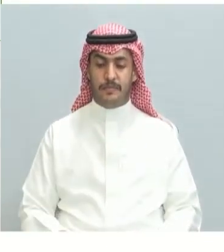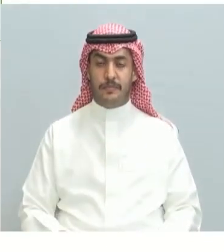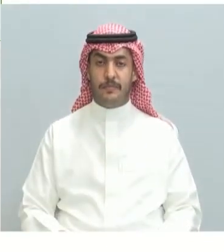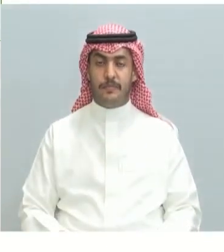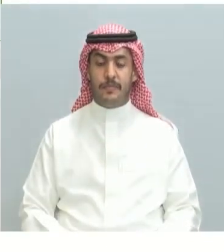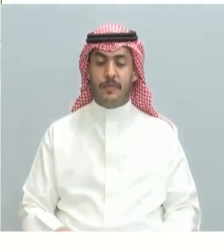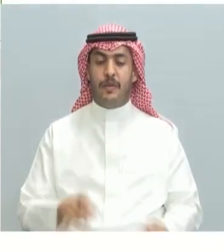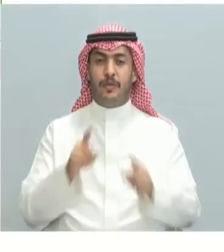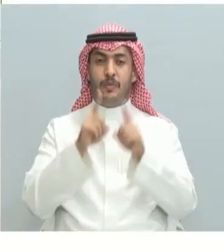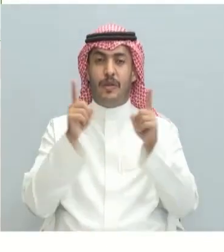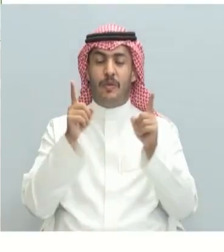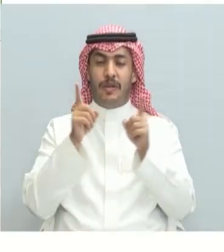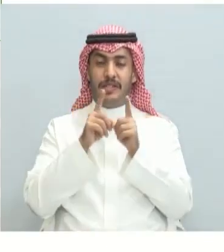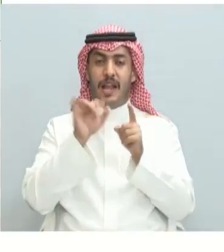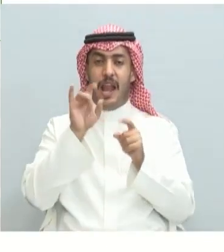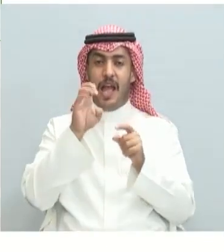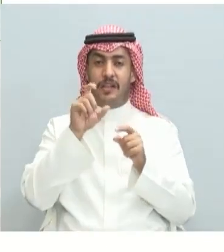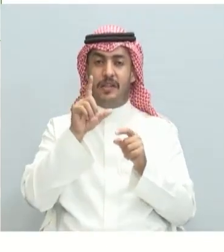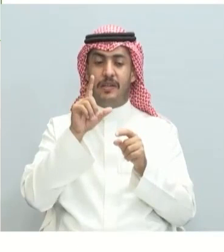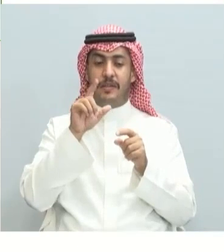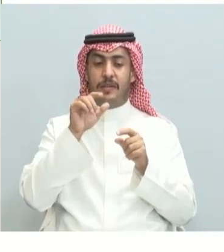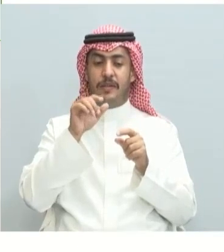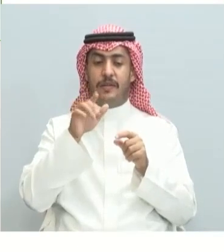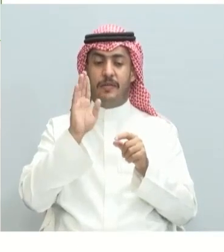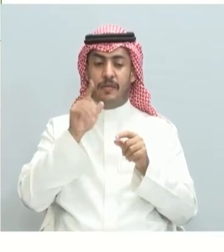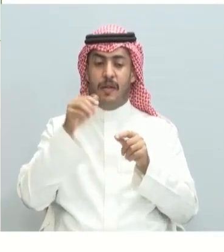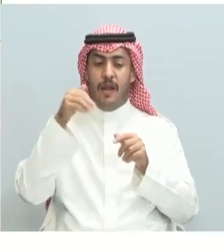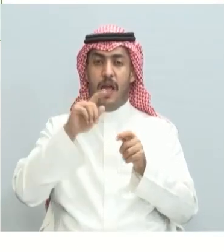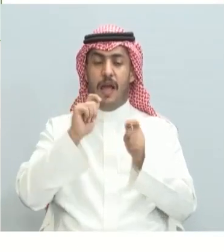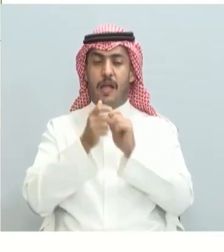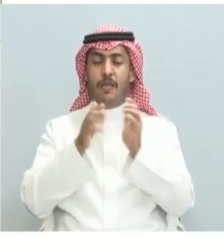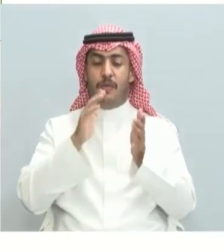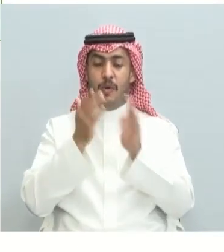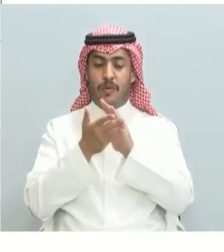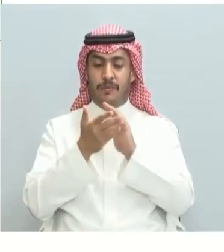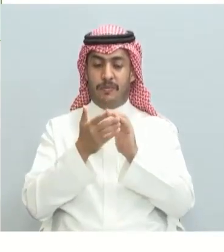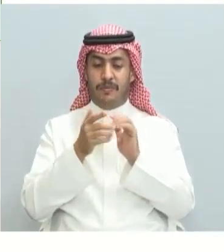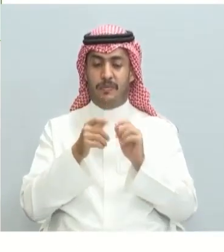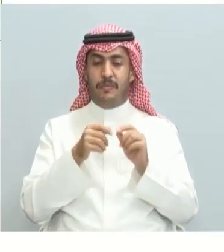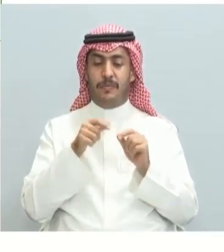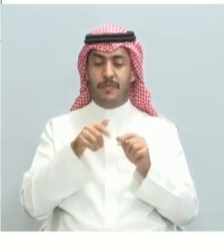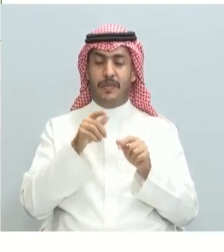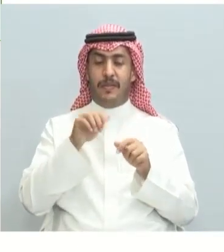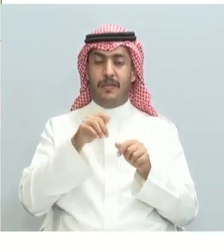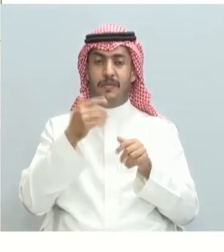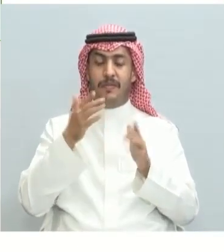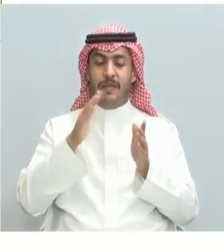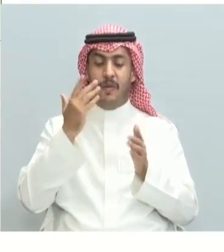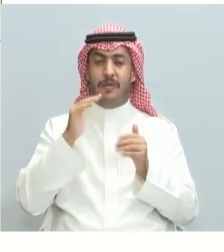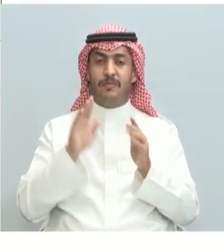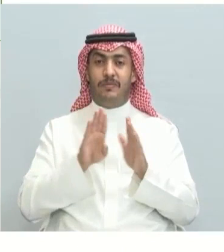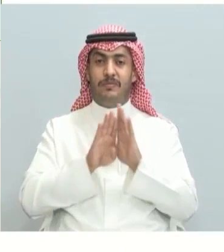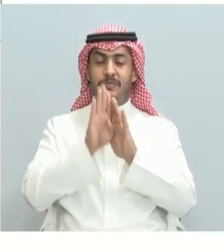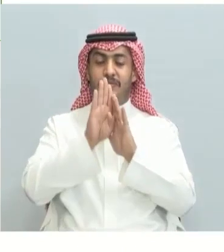الاجل وهو مما ادى الى منحنى عائد مقلو وفعلا هنا نلاحظ ان العائد بدا مرتفعا